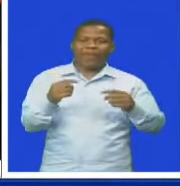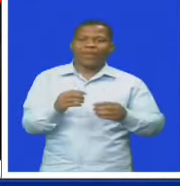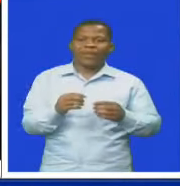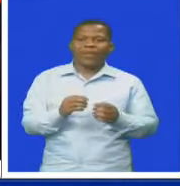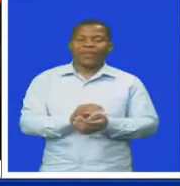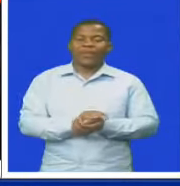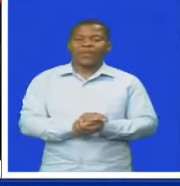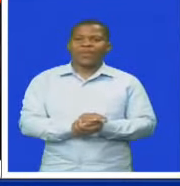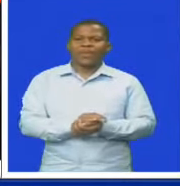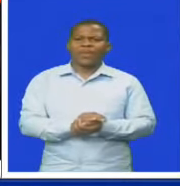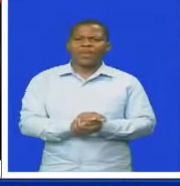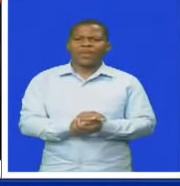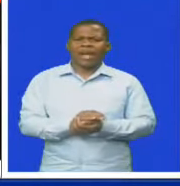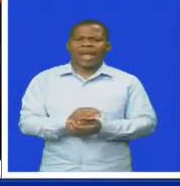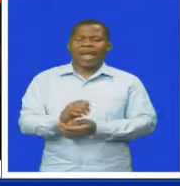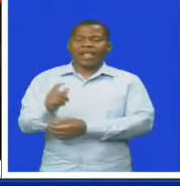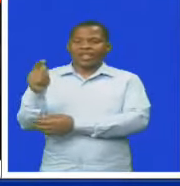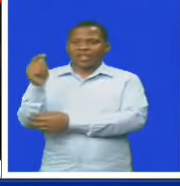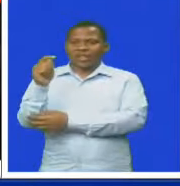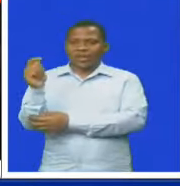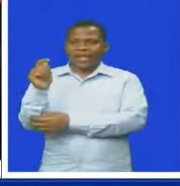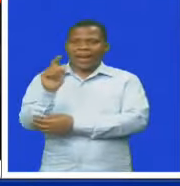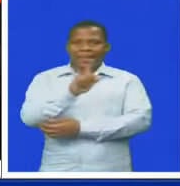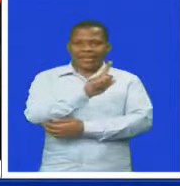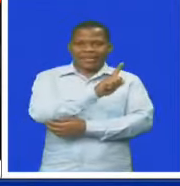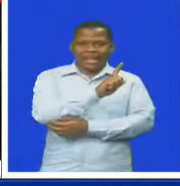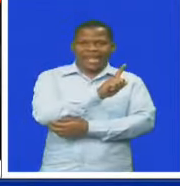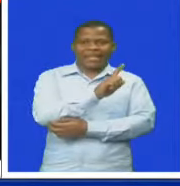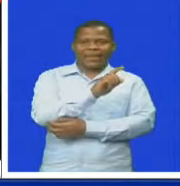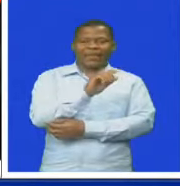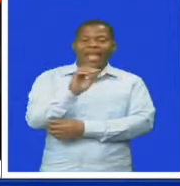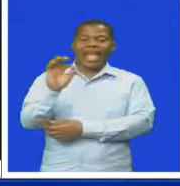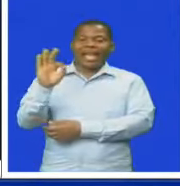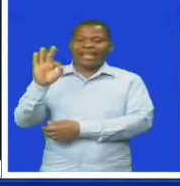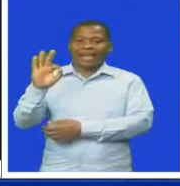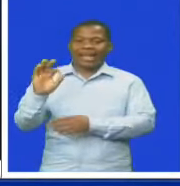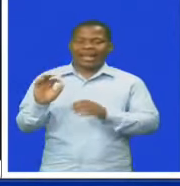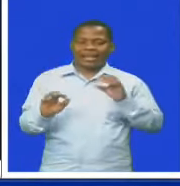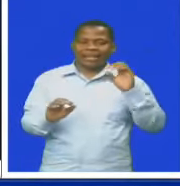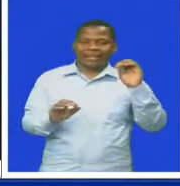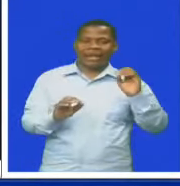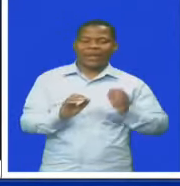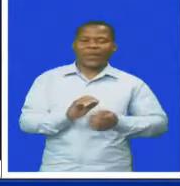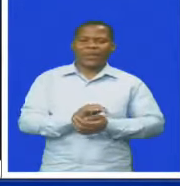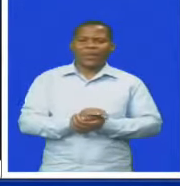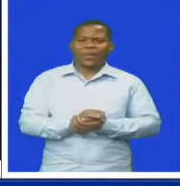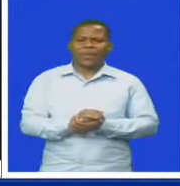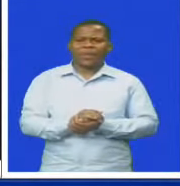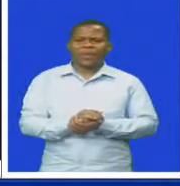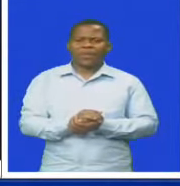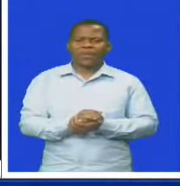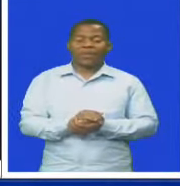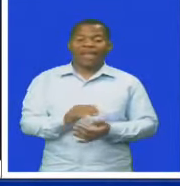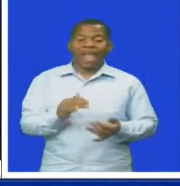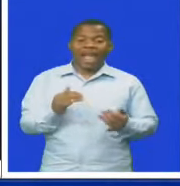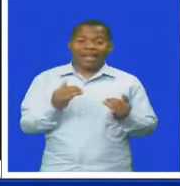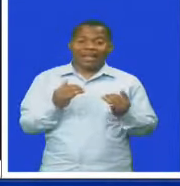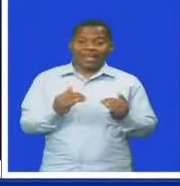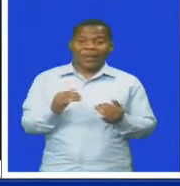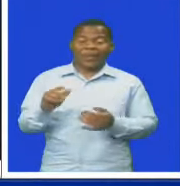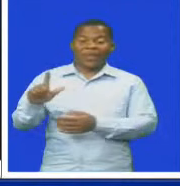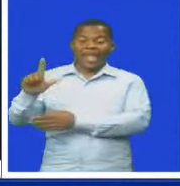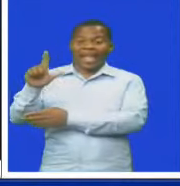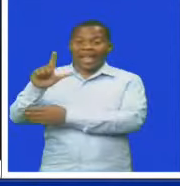I-Tottenham Hotspurs kanye ne-Leicester City nawo ancubile imidlalo yawo lokwenze ukuthi inyalo yeLeicester City